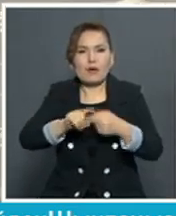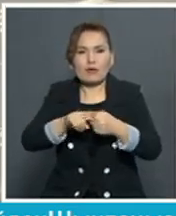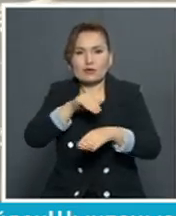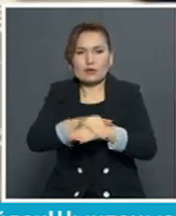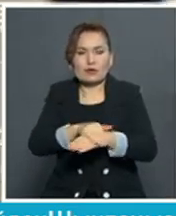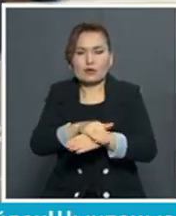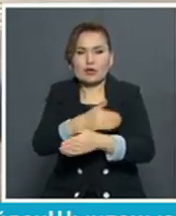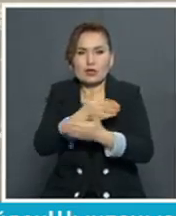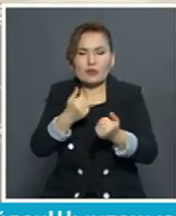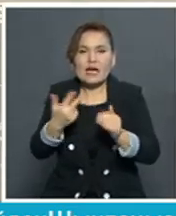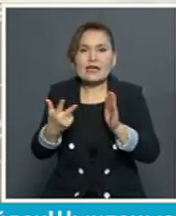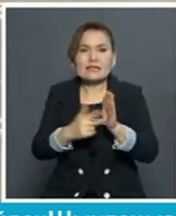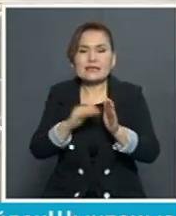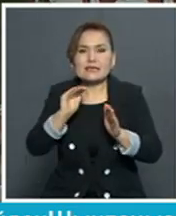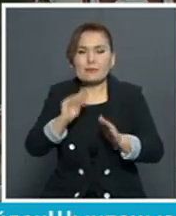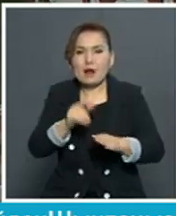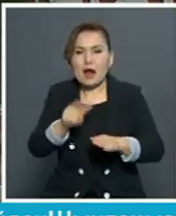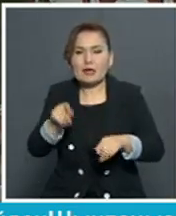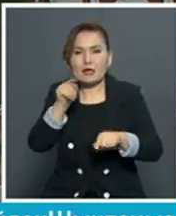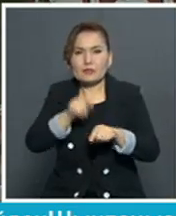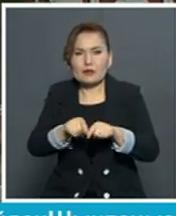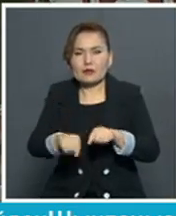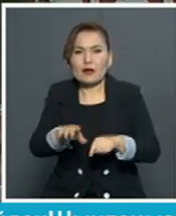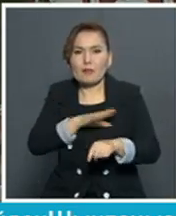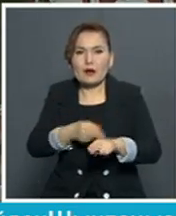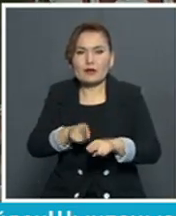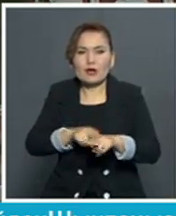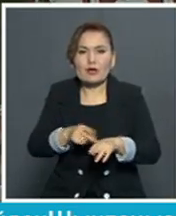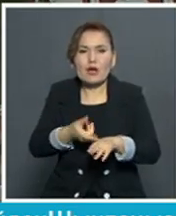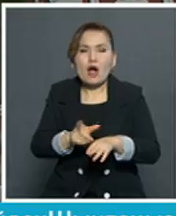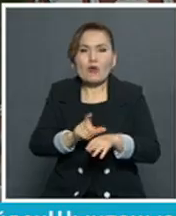8 мыңдай адам тексеріліп, олардың 2 мыңы оқшауланған.